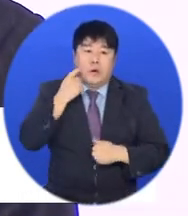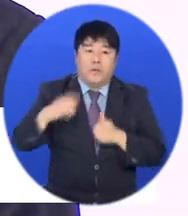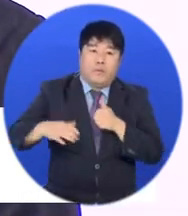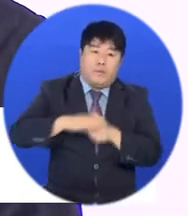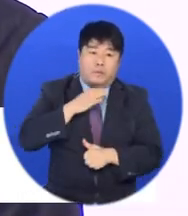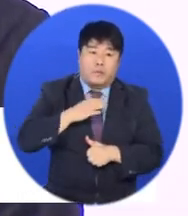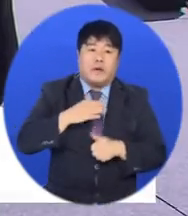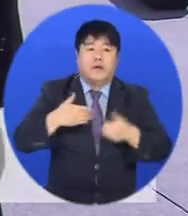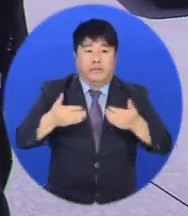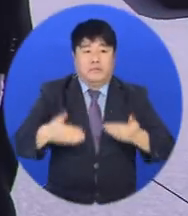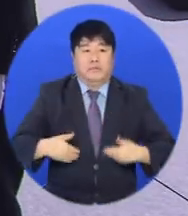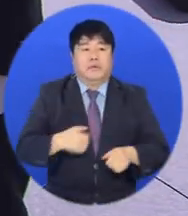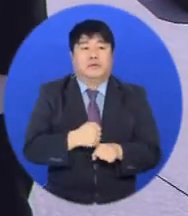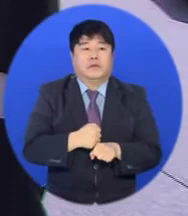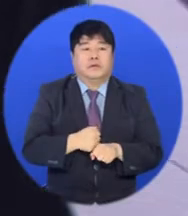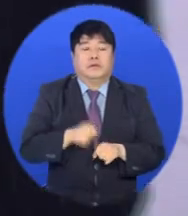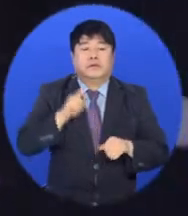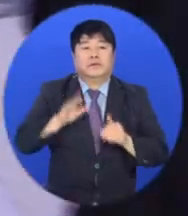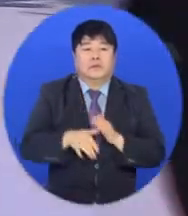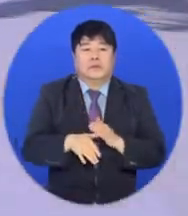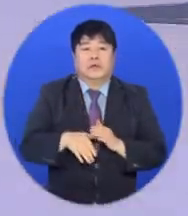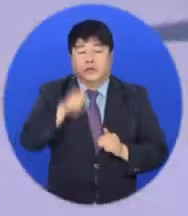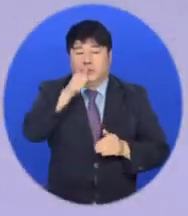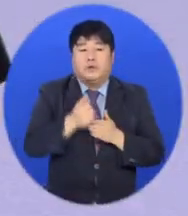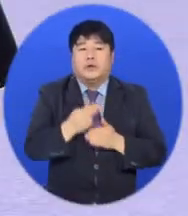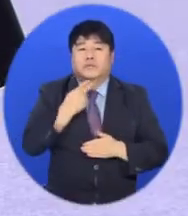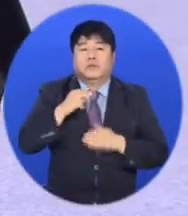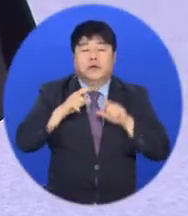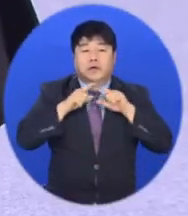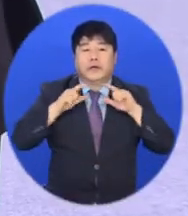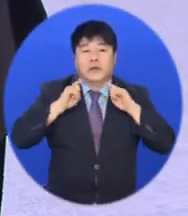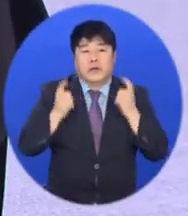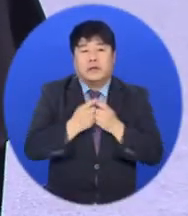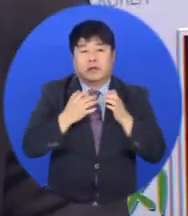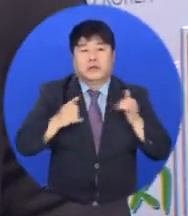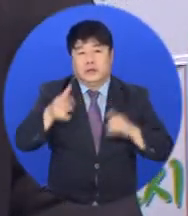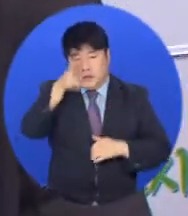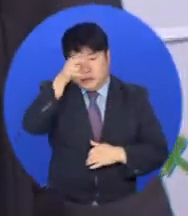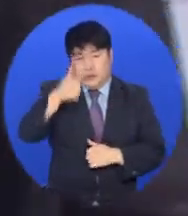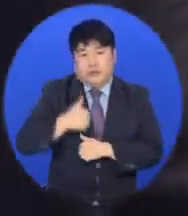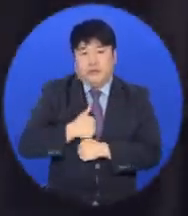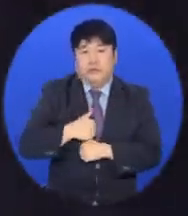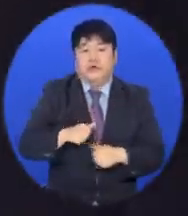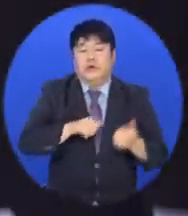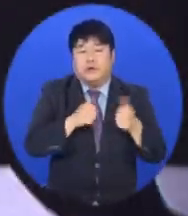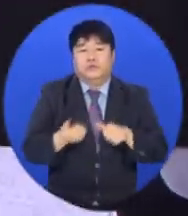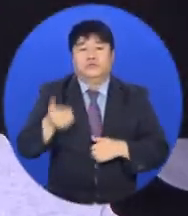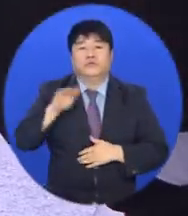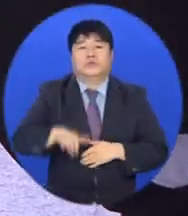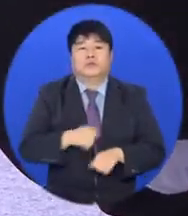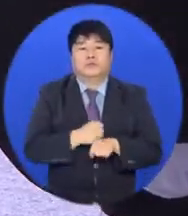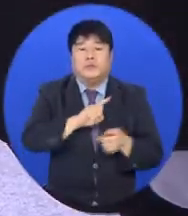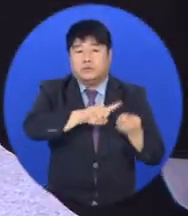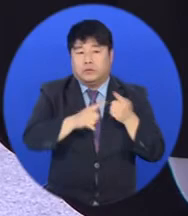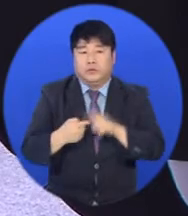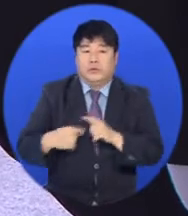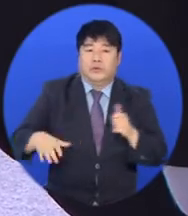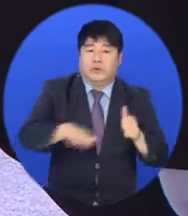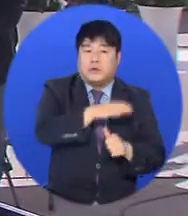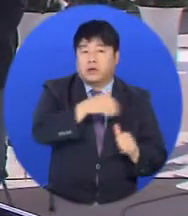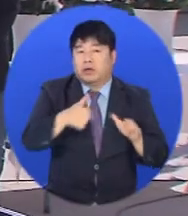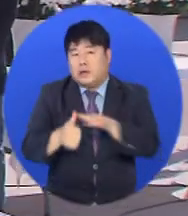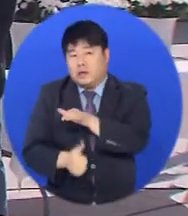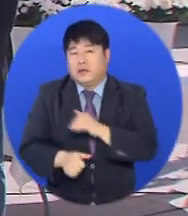무명에 몰려 당시 무고한 민간인은 물론 경찰과 군인들도 목숨을 잃었지만 서로가 서로를 가해자로